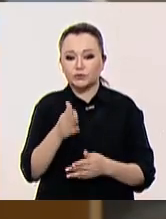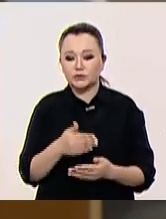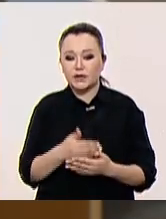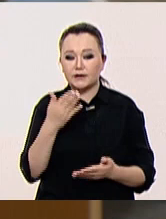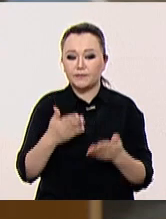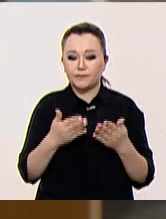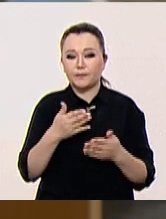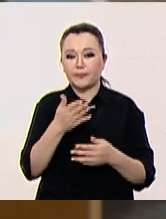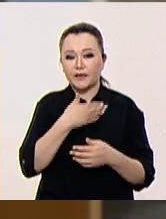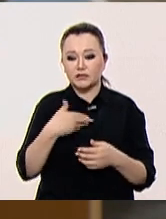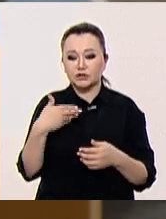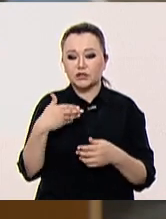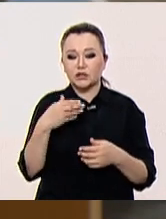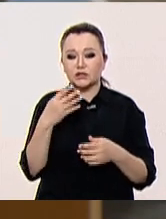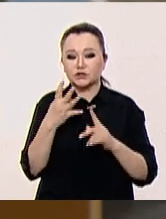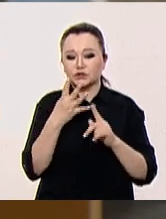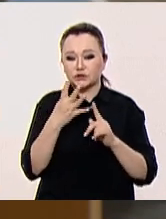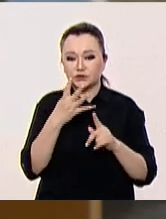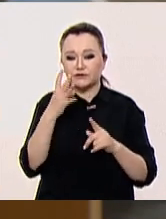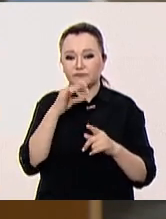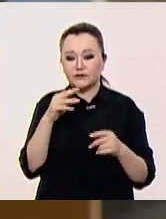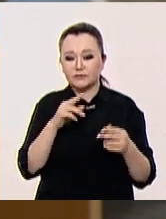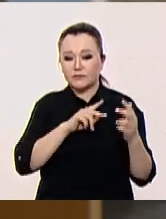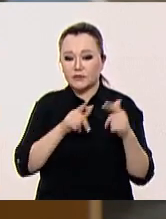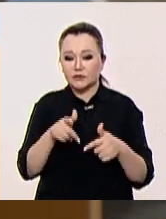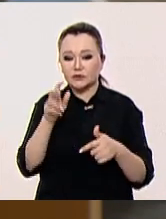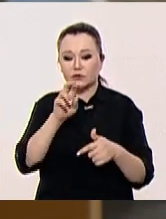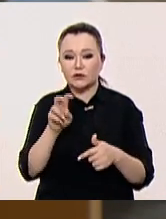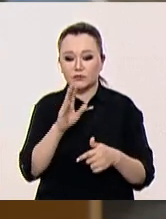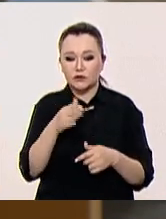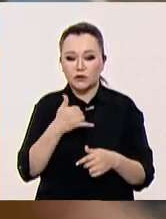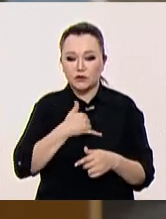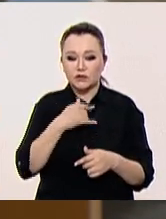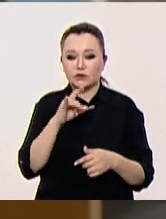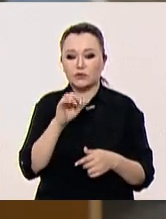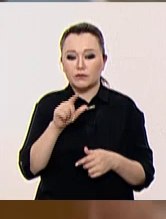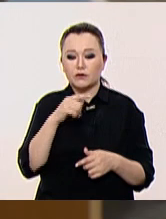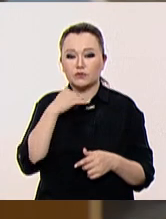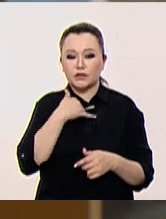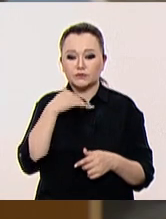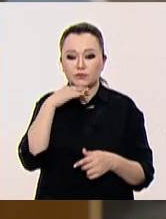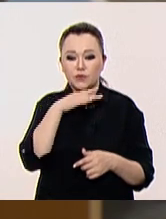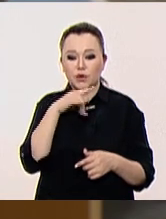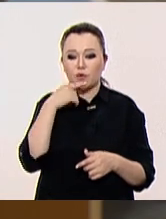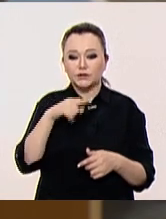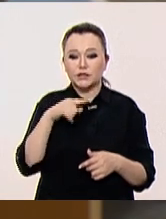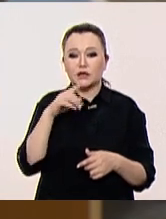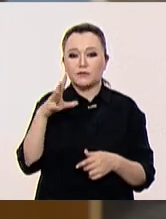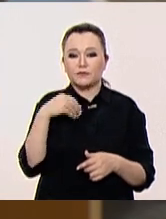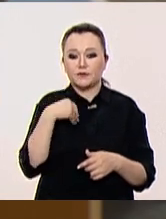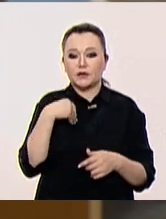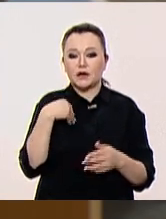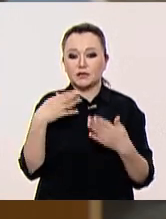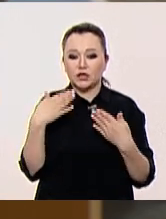болса, бізде төртінші көз пайда болады долларлардың. Себебі бізде рубліміз көп, себебі біз Ресеймен